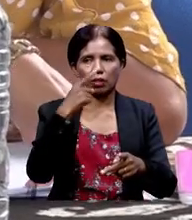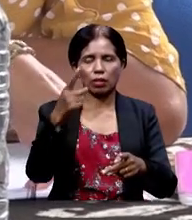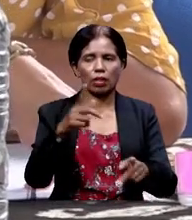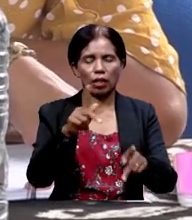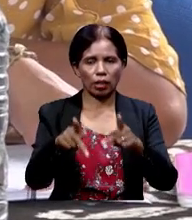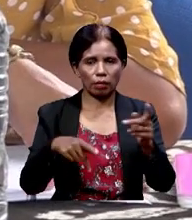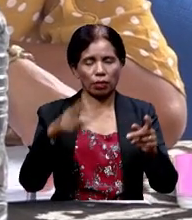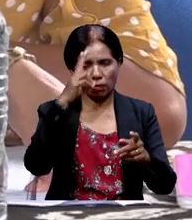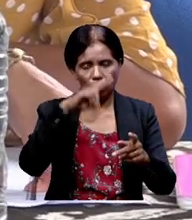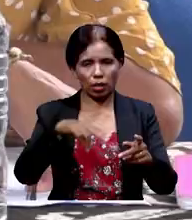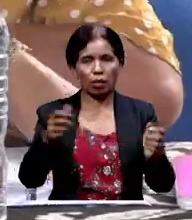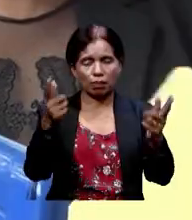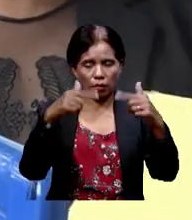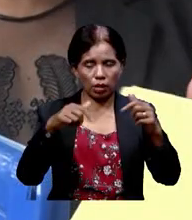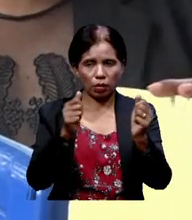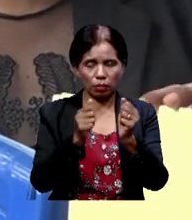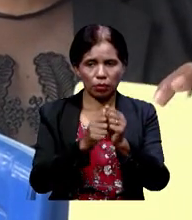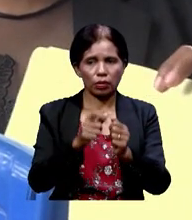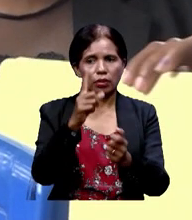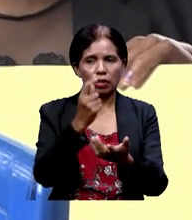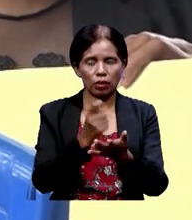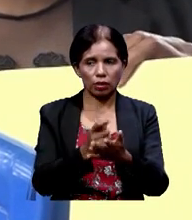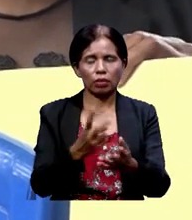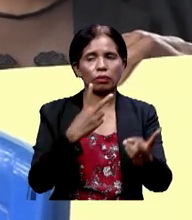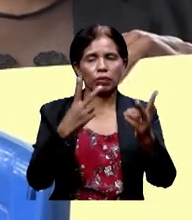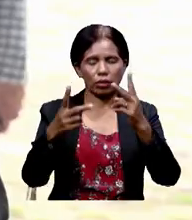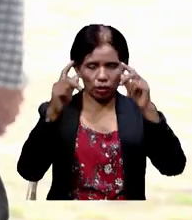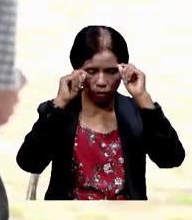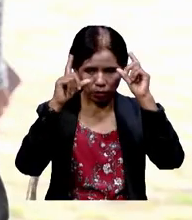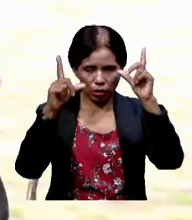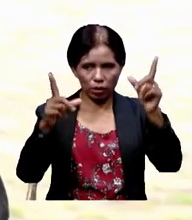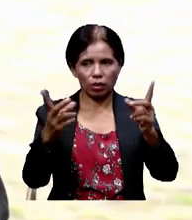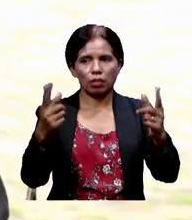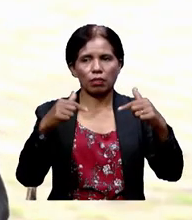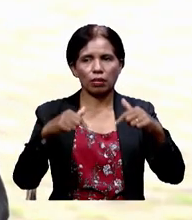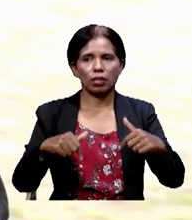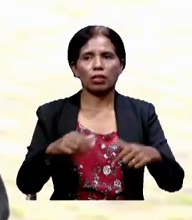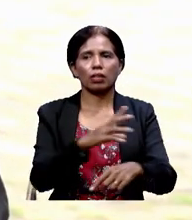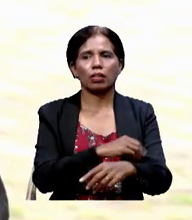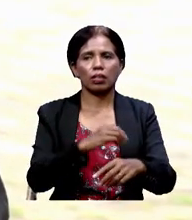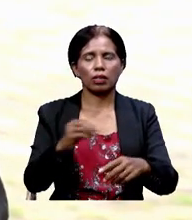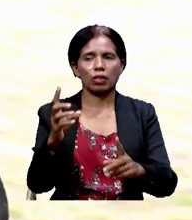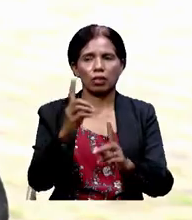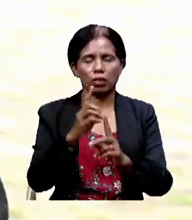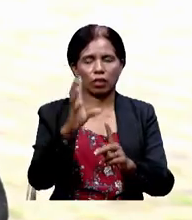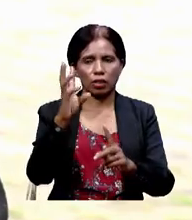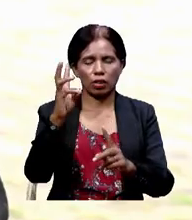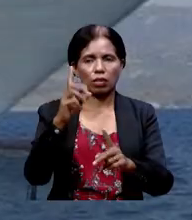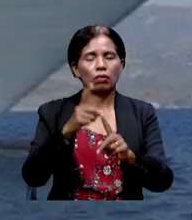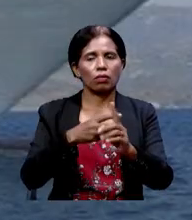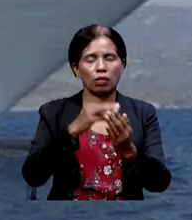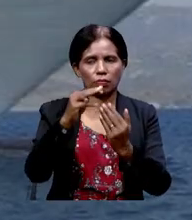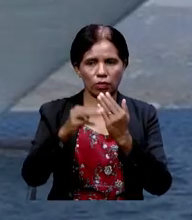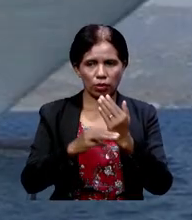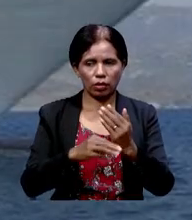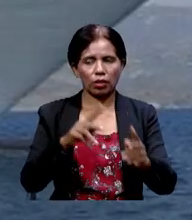besik rihungida, se visita Timor-Leste ho Ro Cruzeiro Rua, nebe mak se atraka ia Porto Dili ia lorong nen fulan marsune.